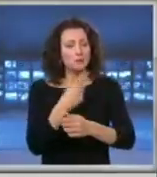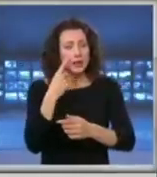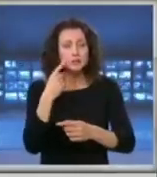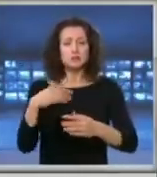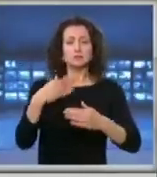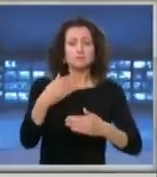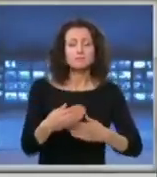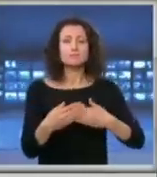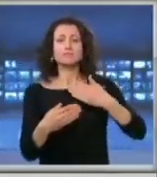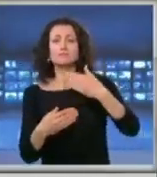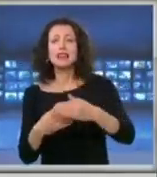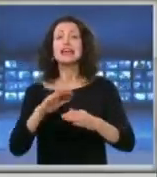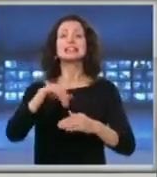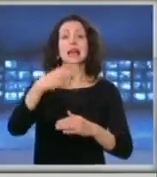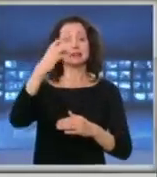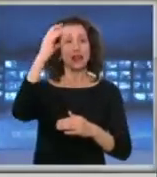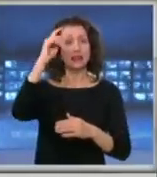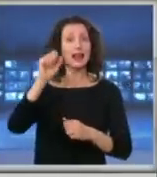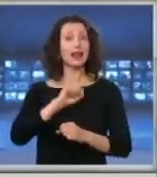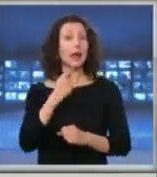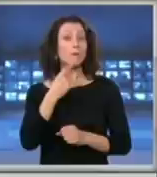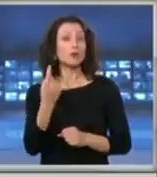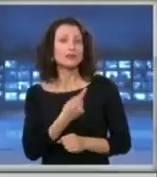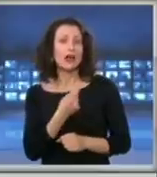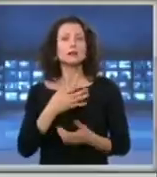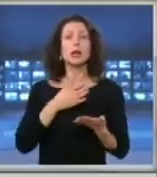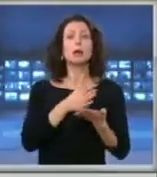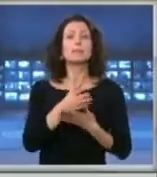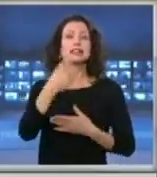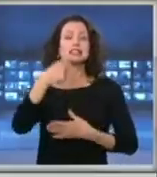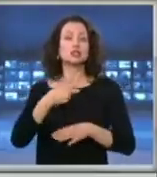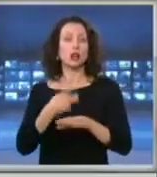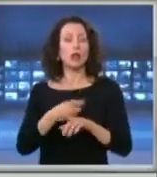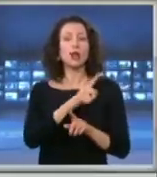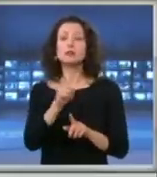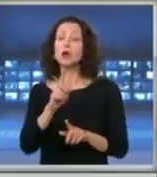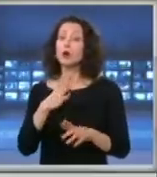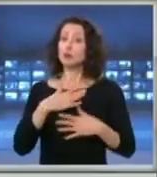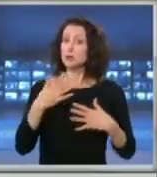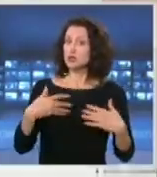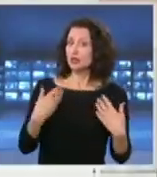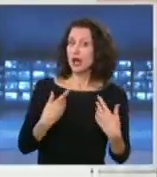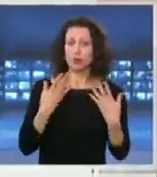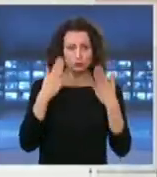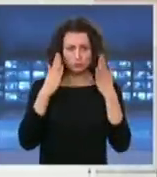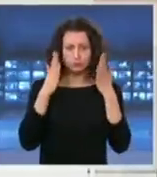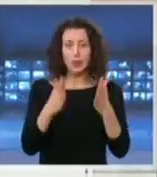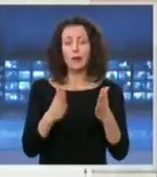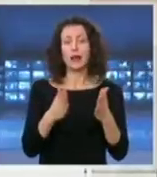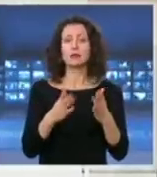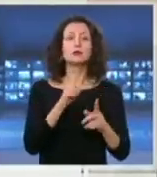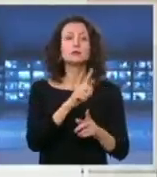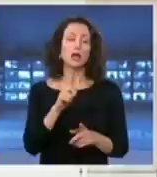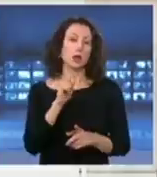неделя и понеделник, вече през личните лекари ще създадем организация. Всеки, който има желание, който има намерение, всеки да се